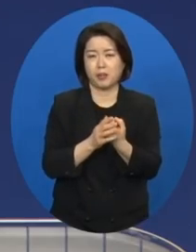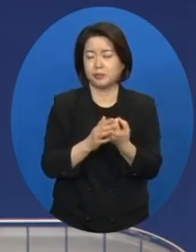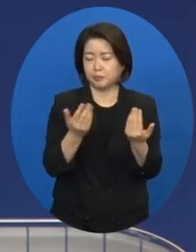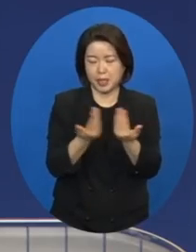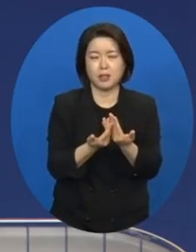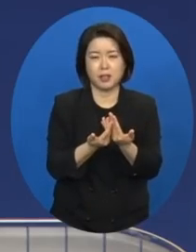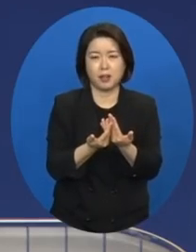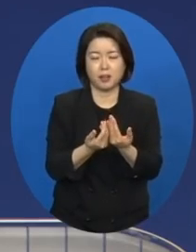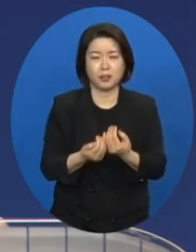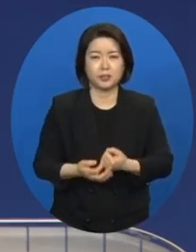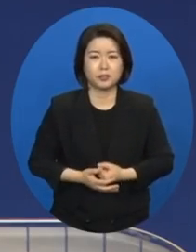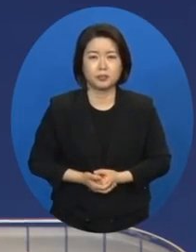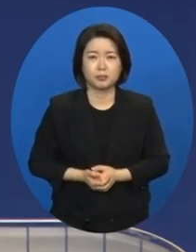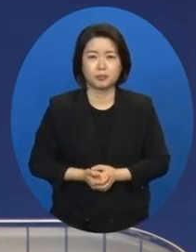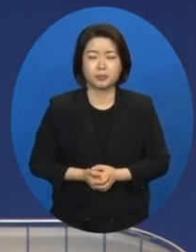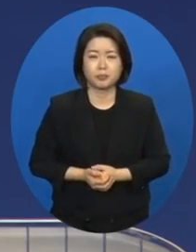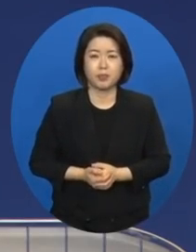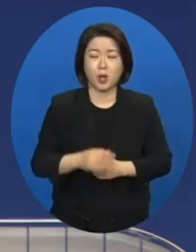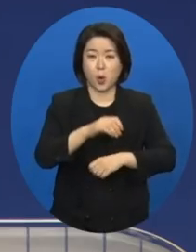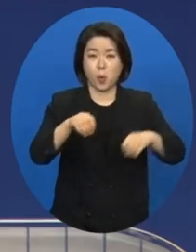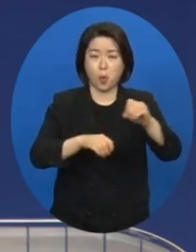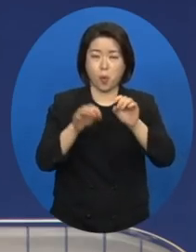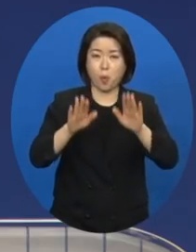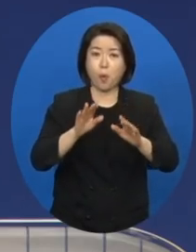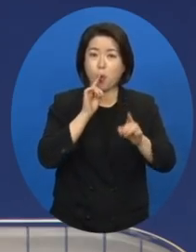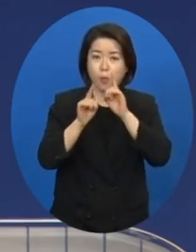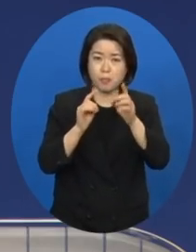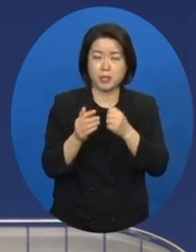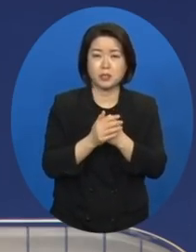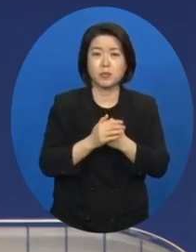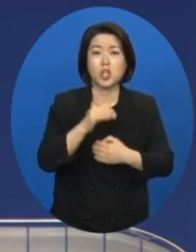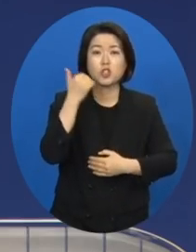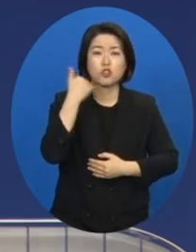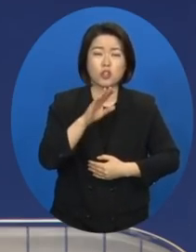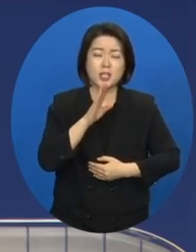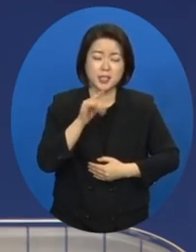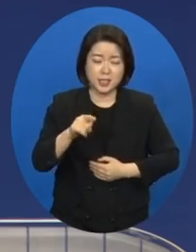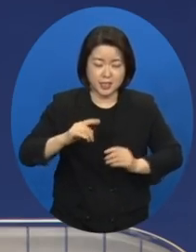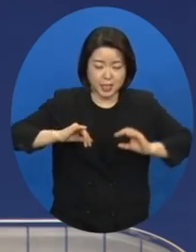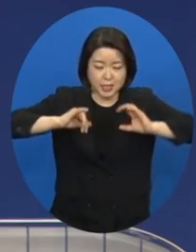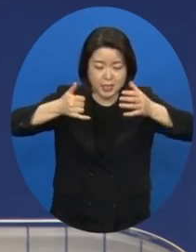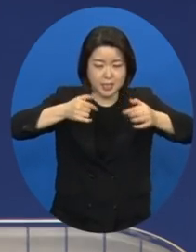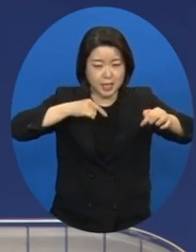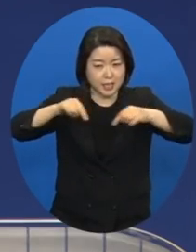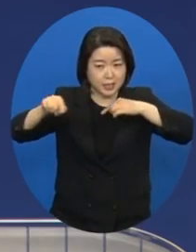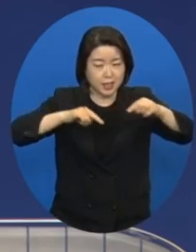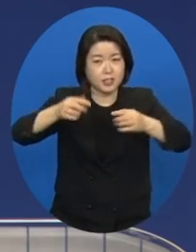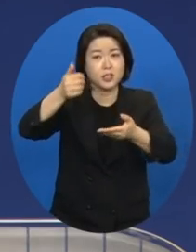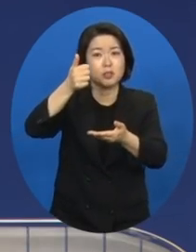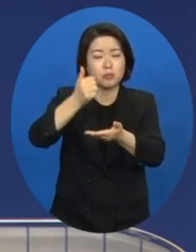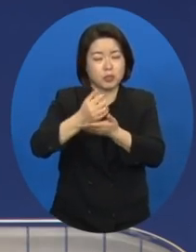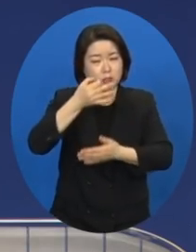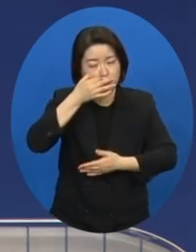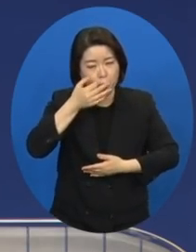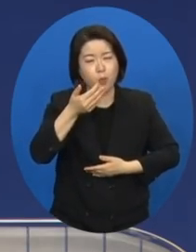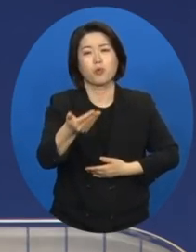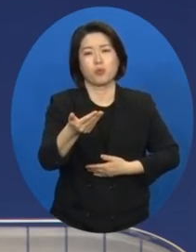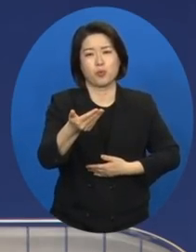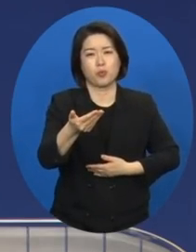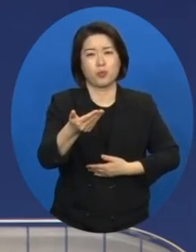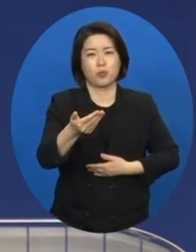정반대. 오히려 오늘 말씀은 누가 진짜 이 세상을 다스리는 분이신가를 보여주는